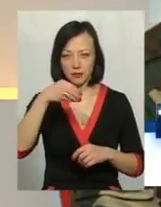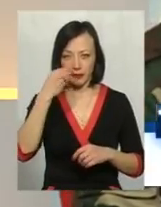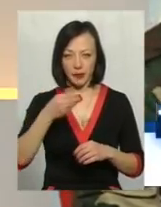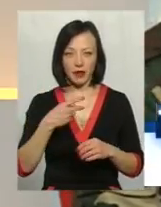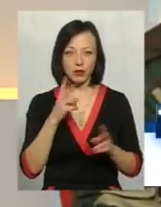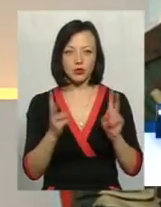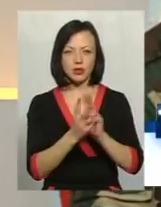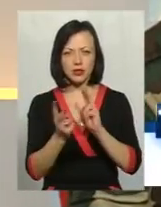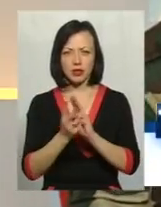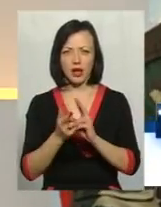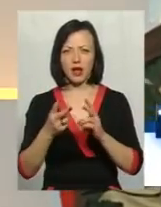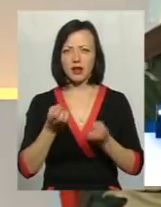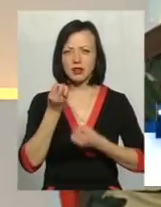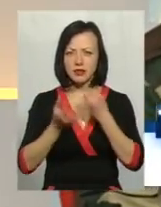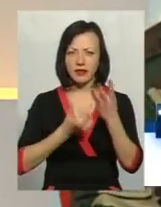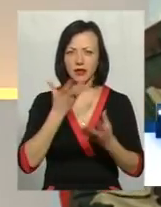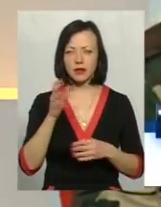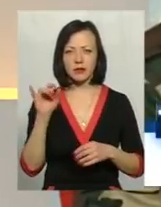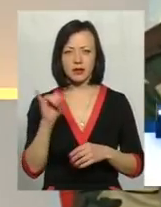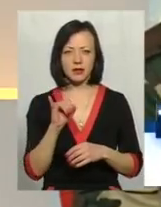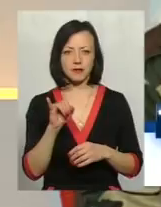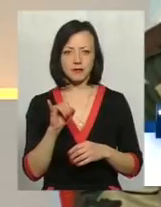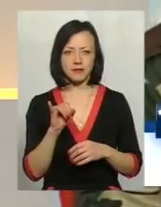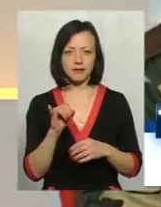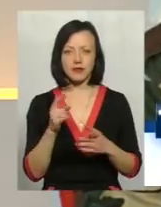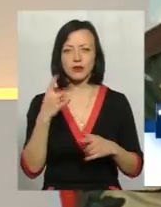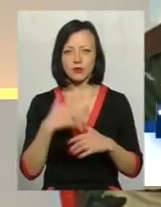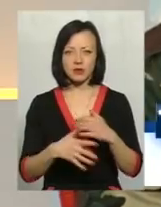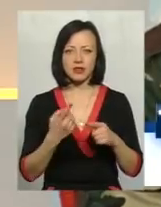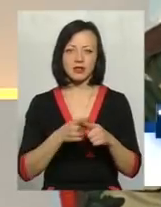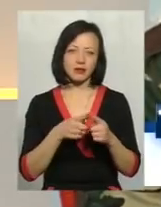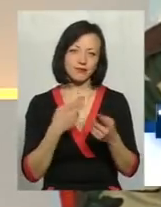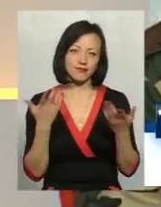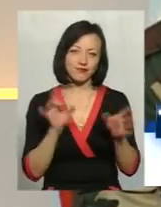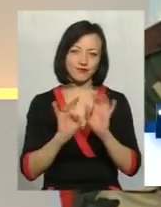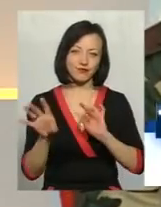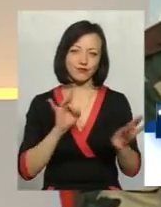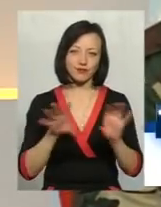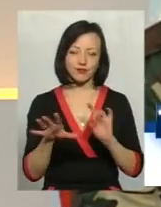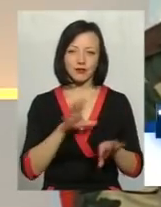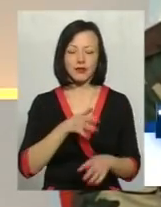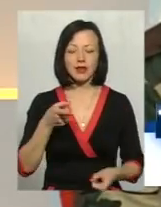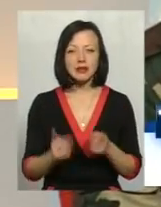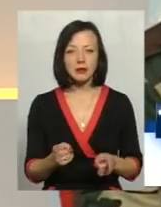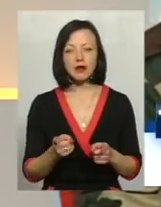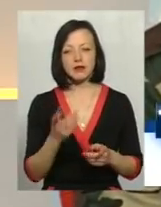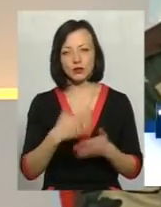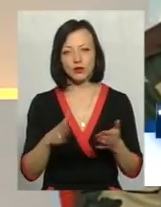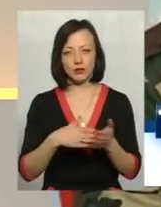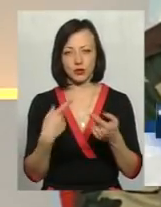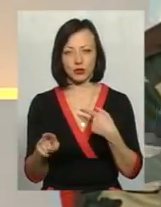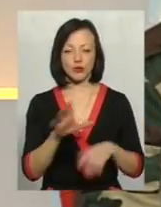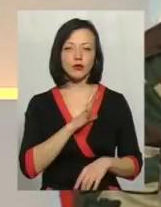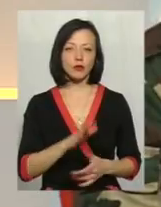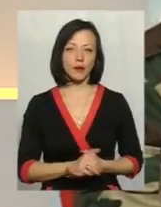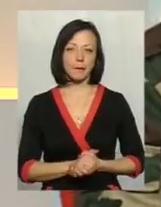зустрічали всіх з квітами. І, ну, як ви розумієте, що це показуха була. А насправді така була